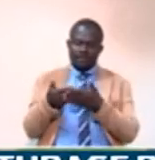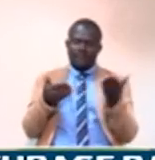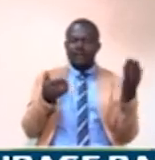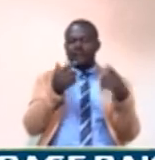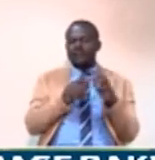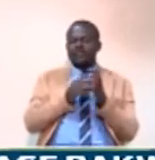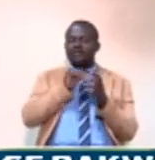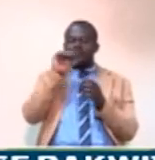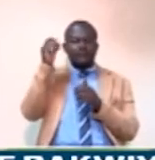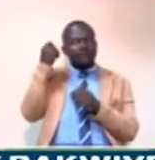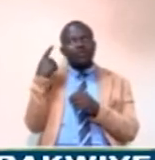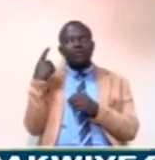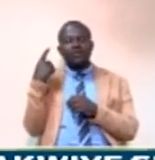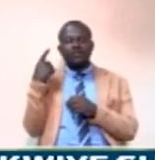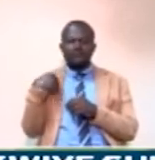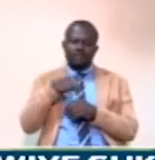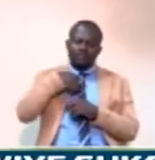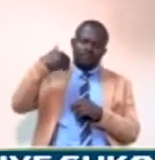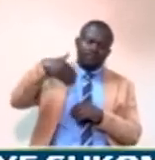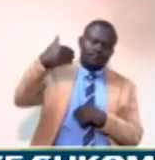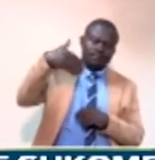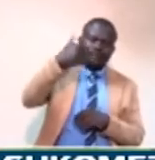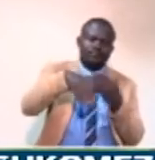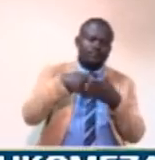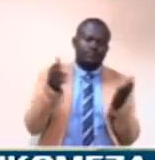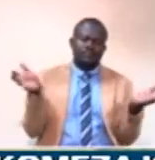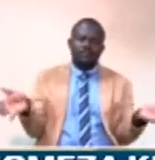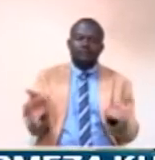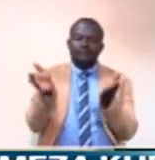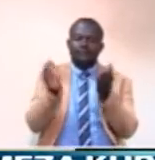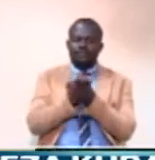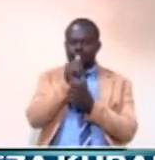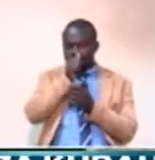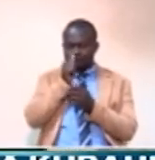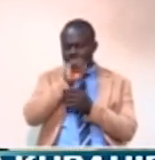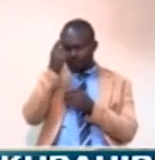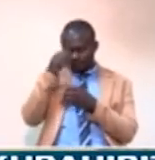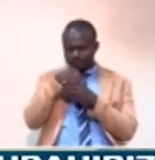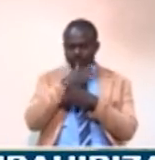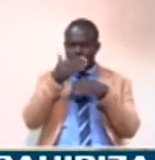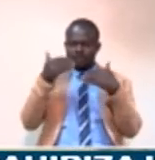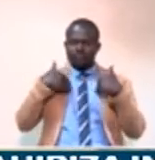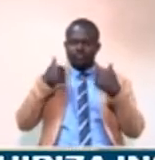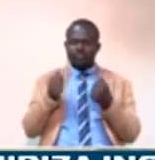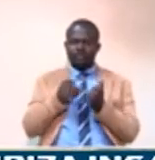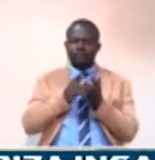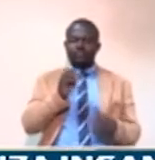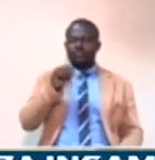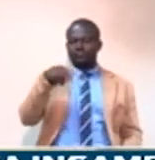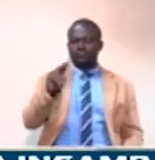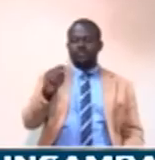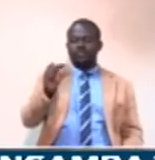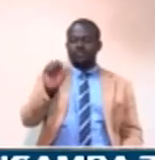ariko n'abatabyumva tugenda tubashishikariza. Umunyamabanga wa Leta muri Minisiteri y'Ubuzima Dr.